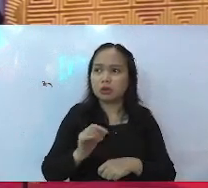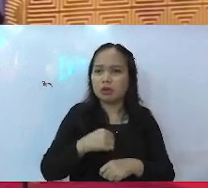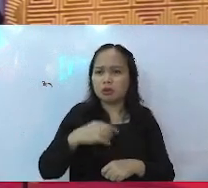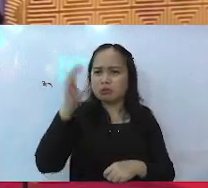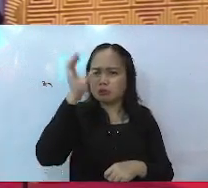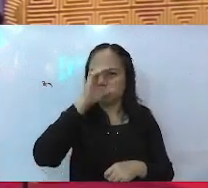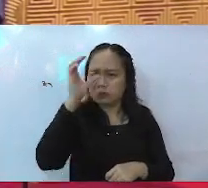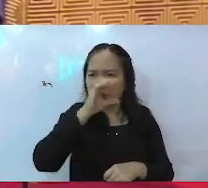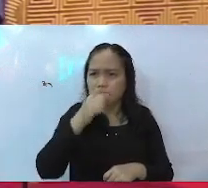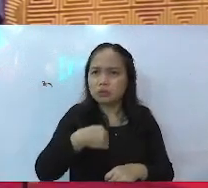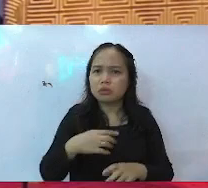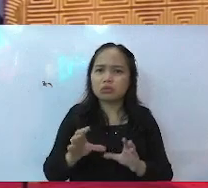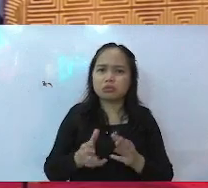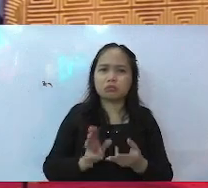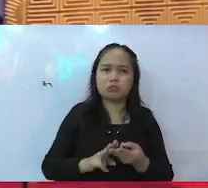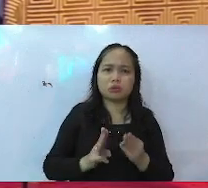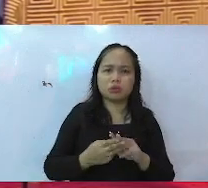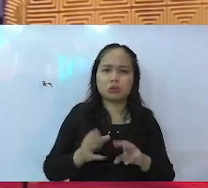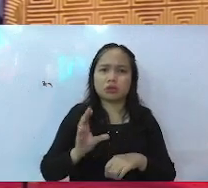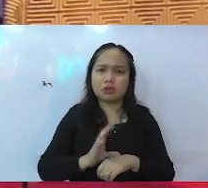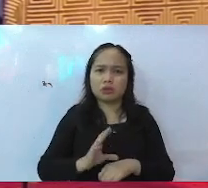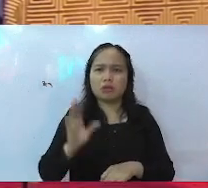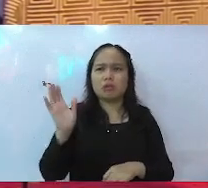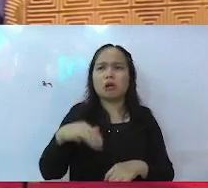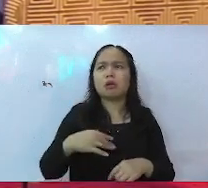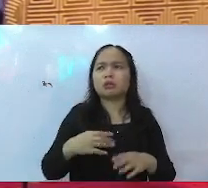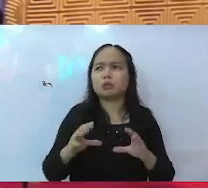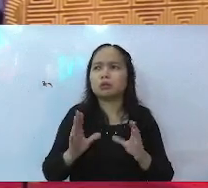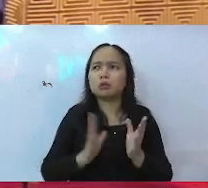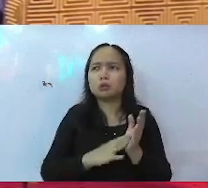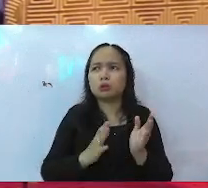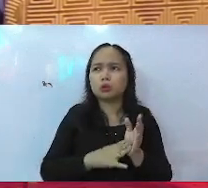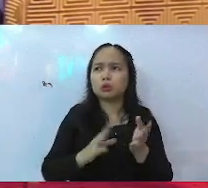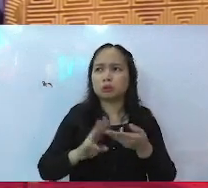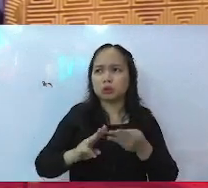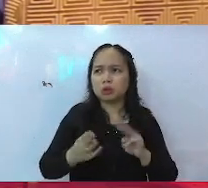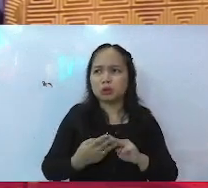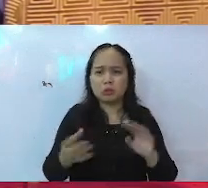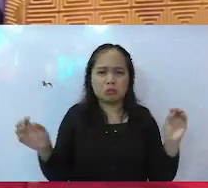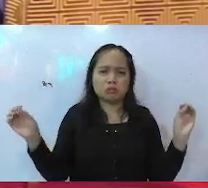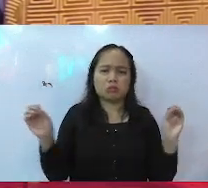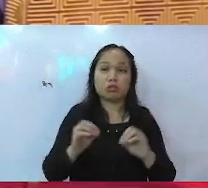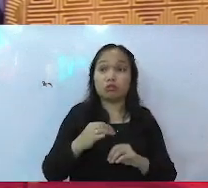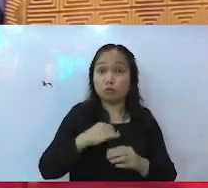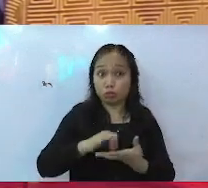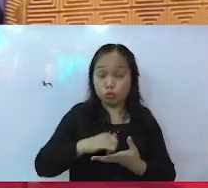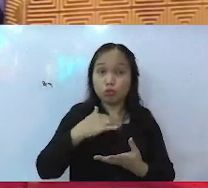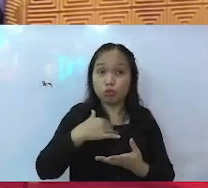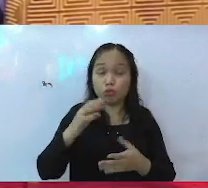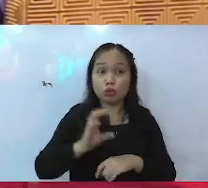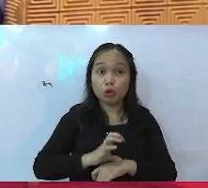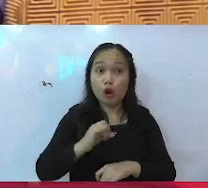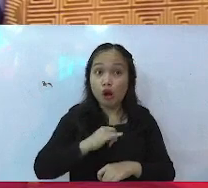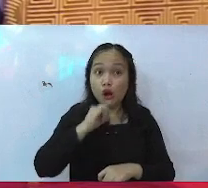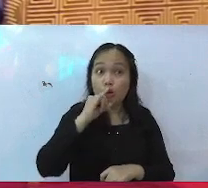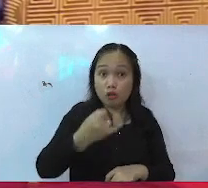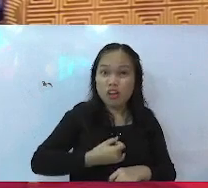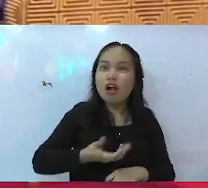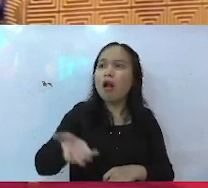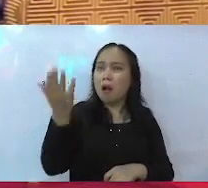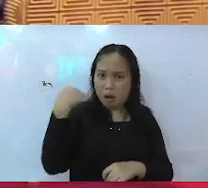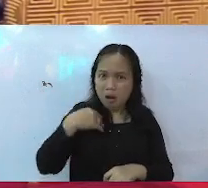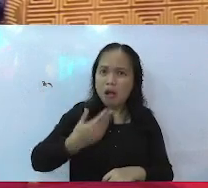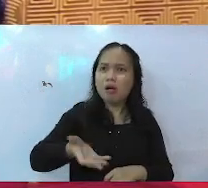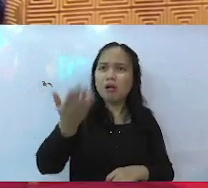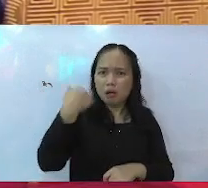naghahanap ka pa ng mga kaklase misk Schoolmate man lang sana sir e kaya nga nung nasa church ako nagyayaya ako na dito na lang mag-aral